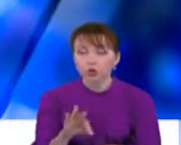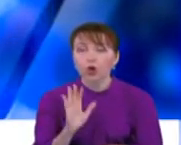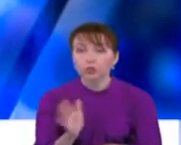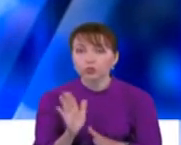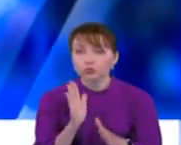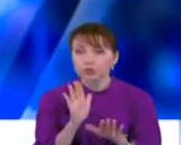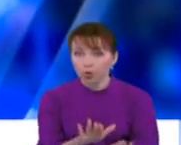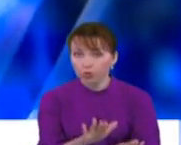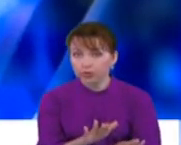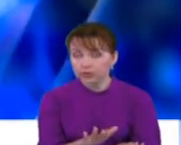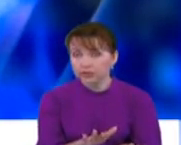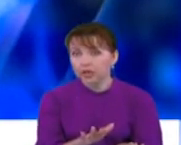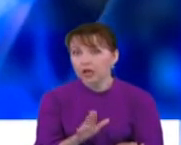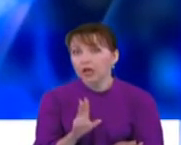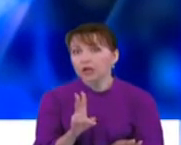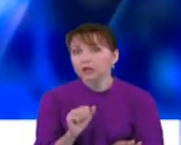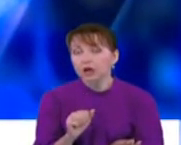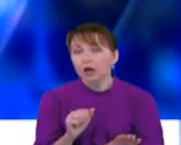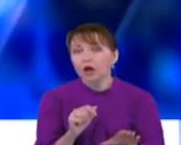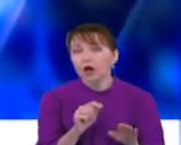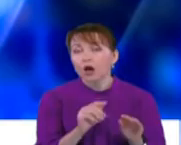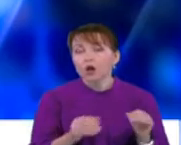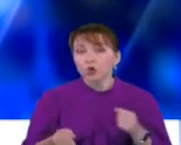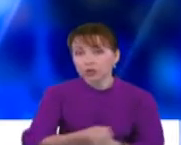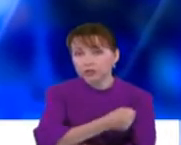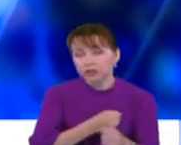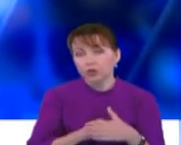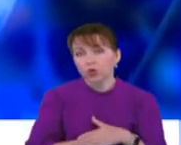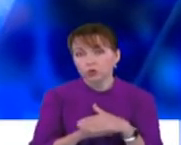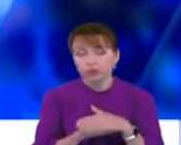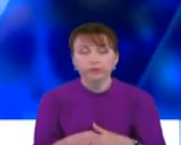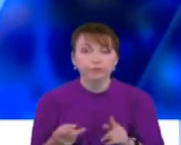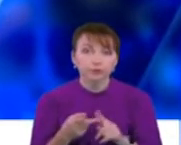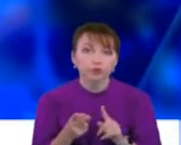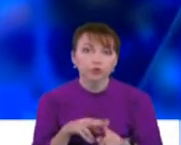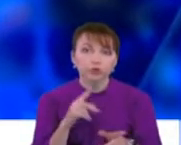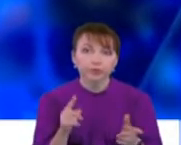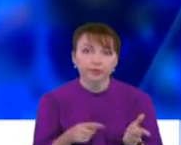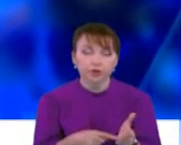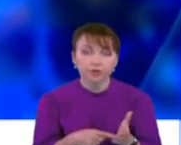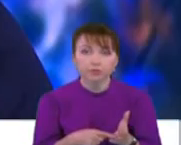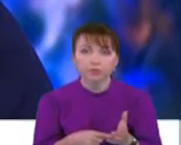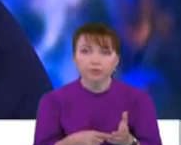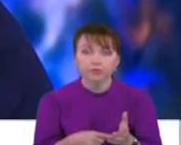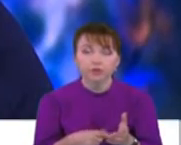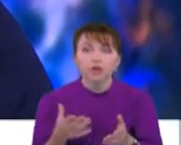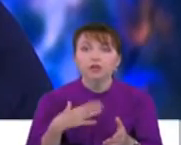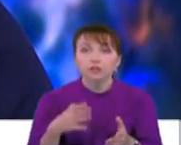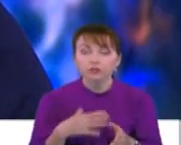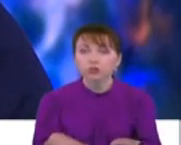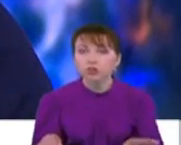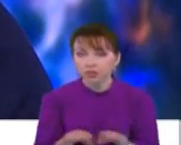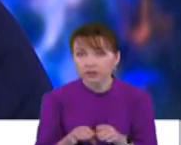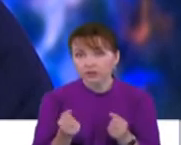знаходитися на ротаційній основі. Друге питання – навіщо закривати